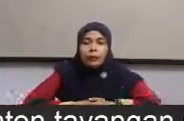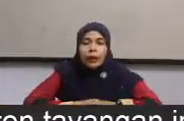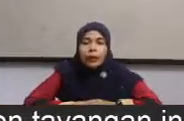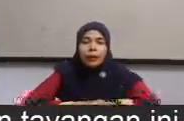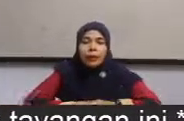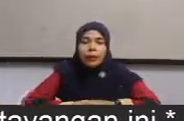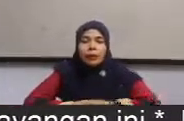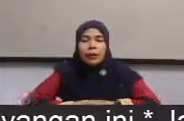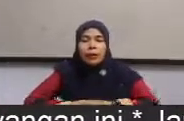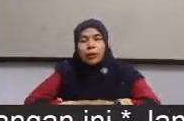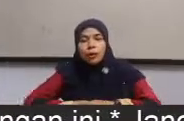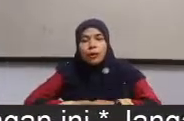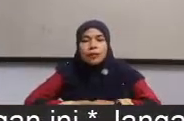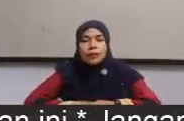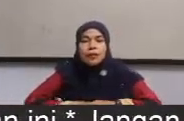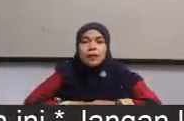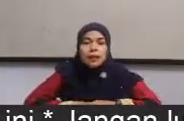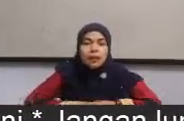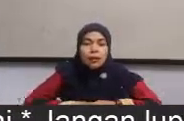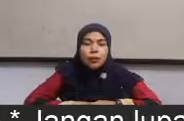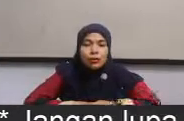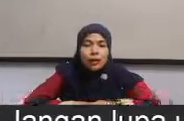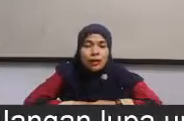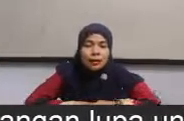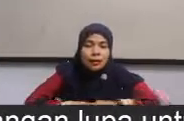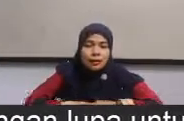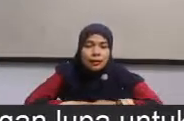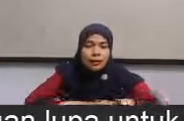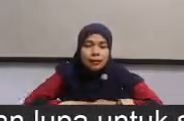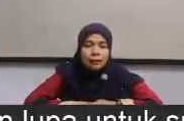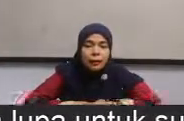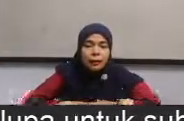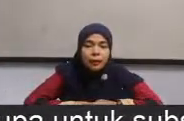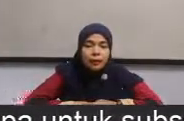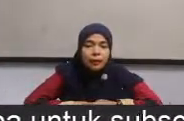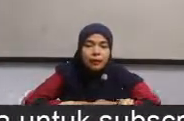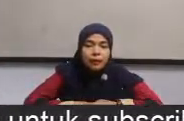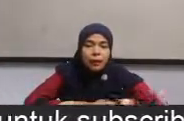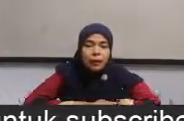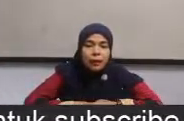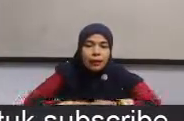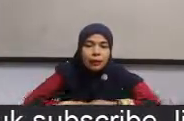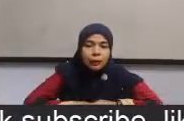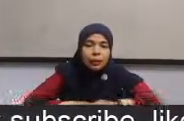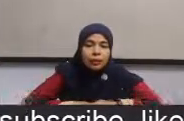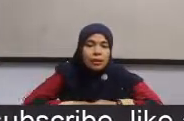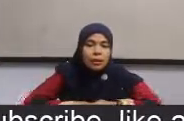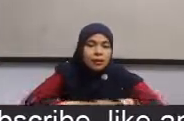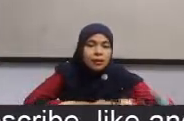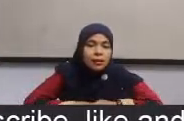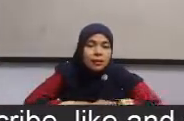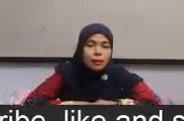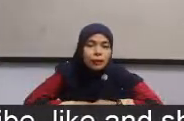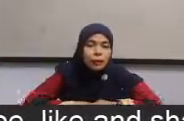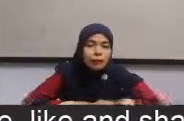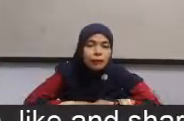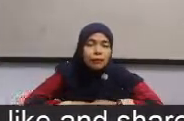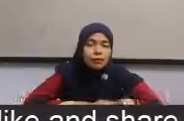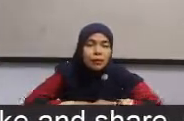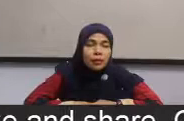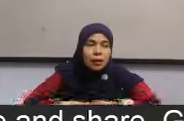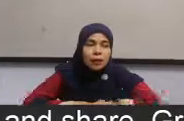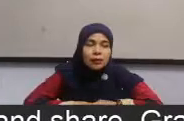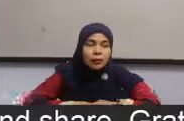Hai upaya menghadapi globalisasi di bidang komunikasi yang pertama memanfaatkan alat komunikasi sesuai